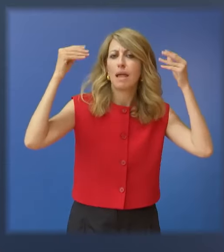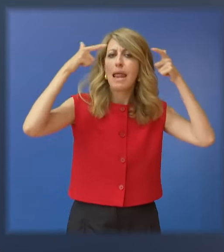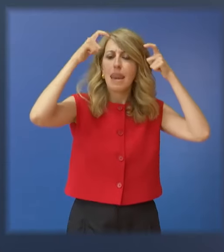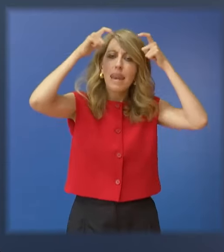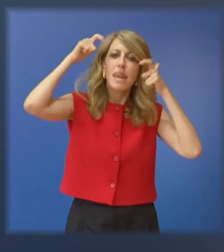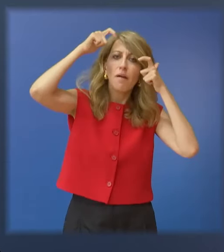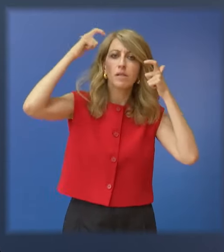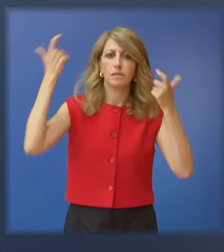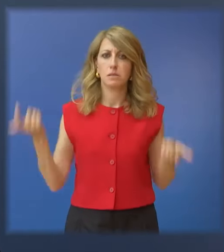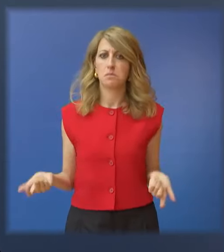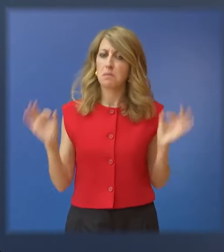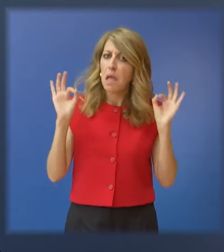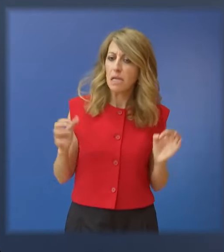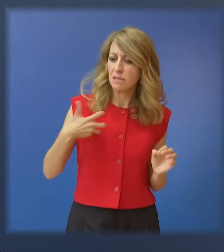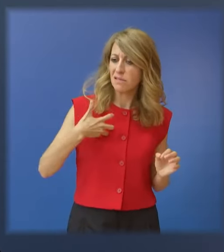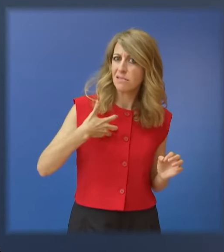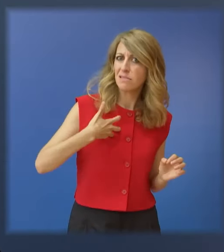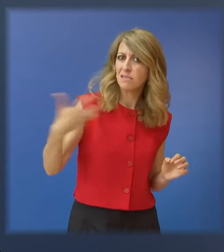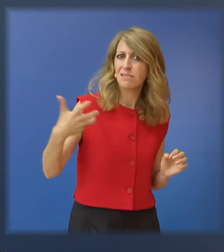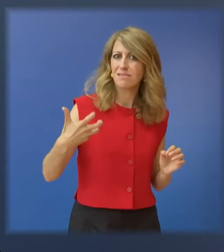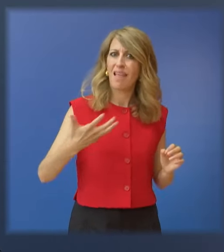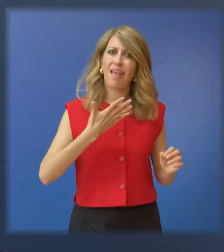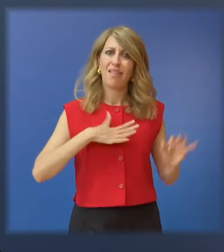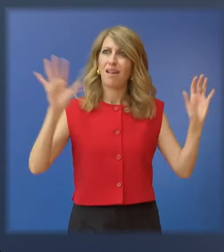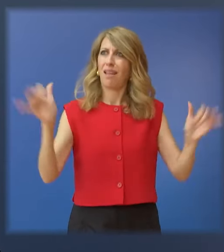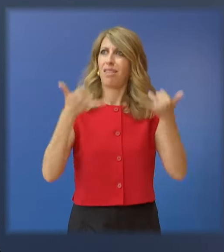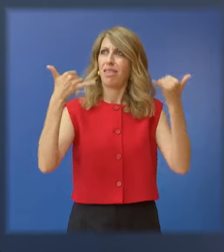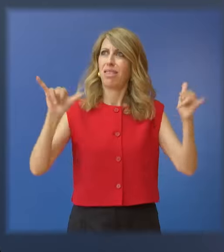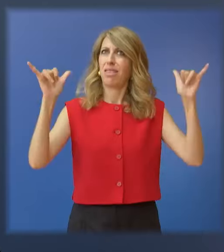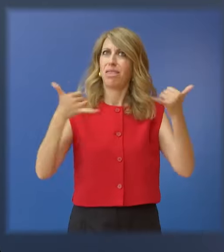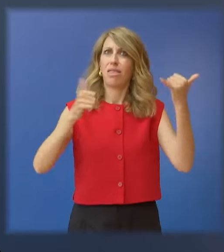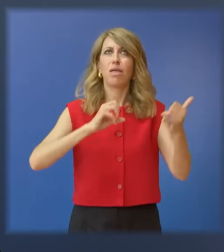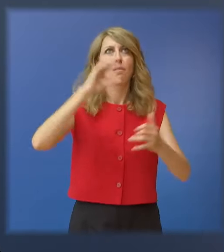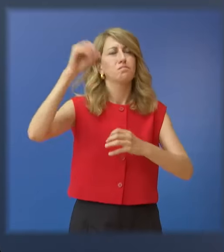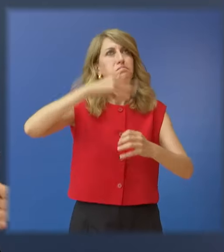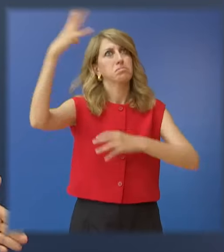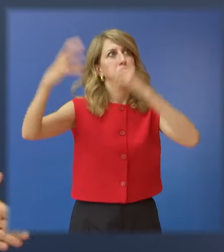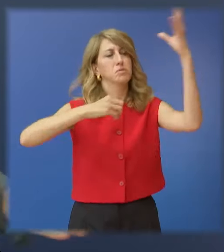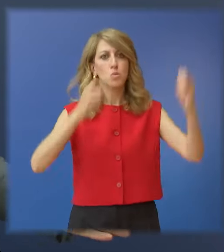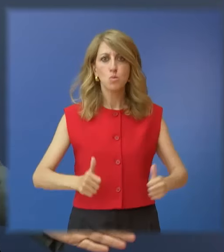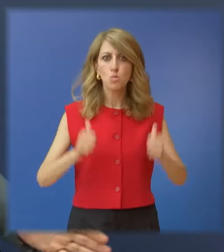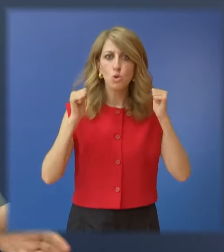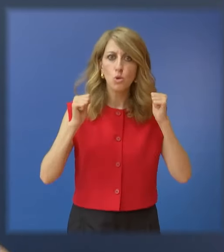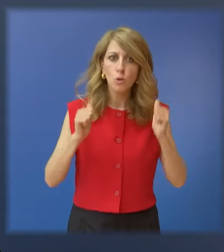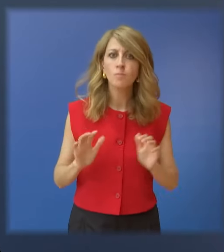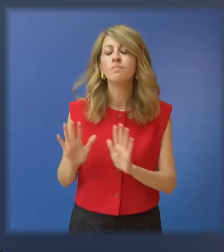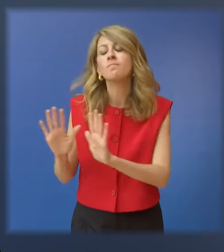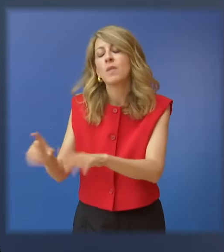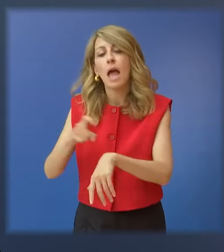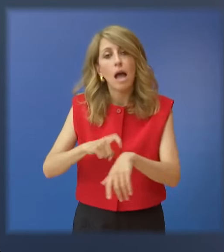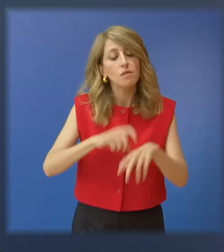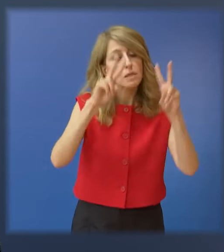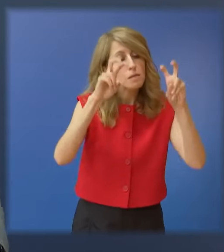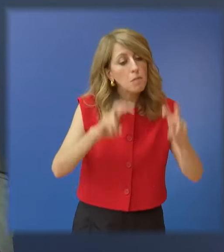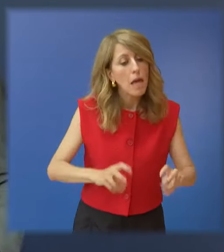αρχές προχωράει μία έρευνα εξετάζονται ύποπτοι και μάρτυρες με βάση τα στοιχεία που υπάρχουν και από